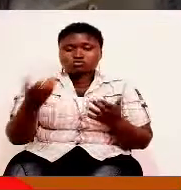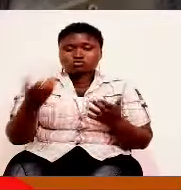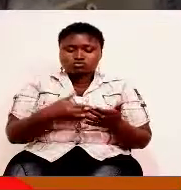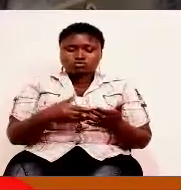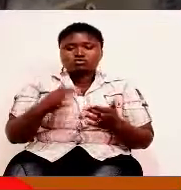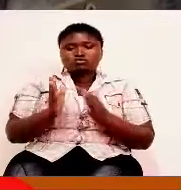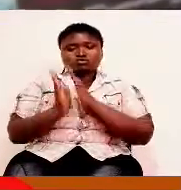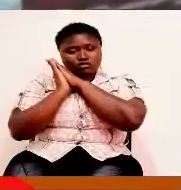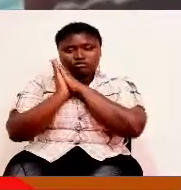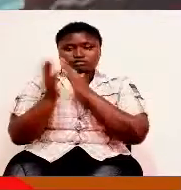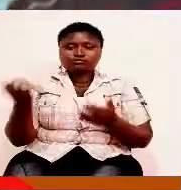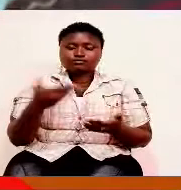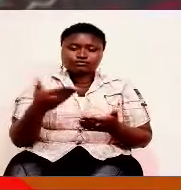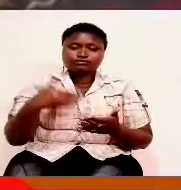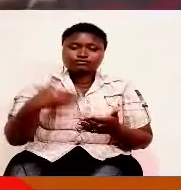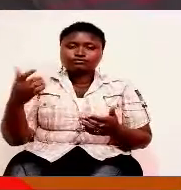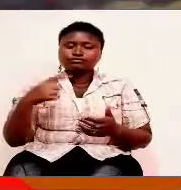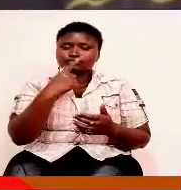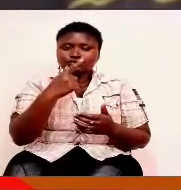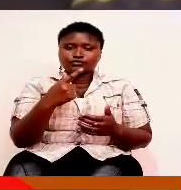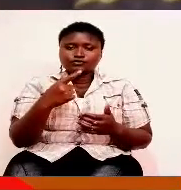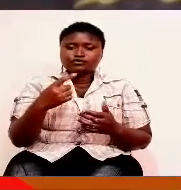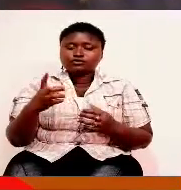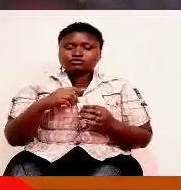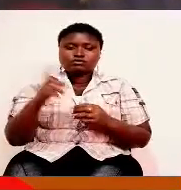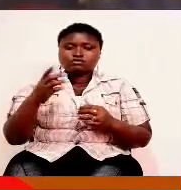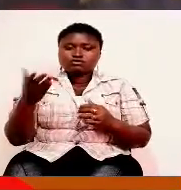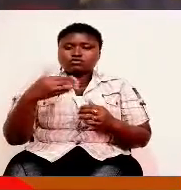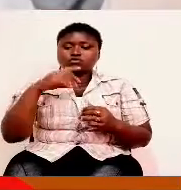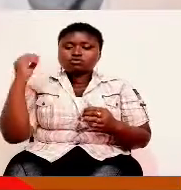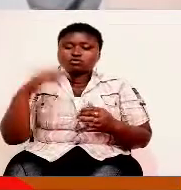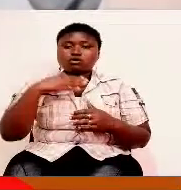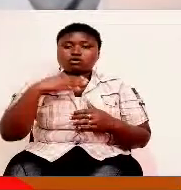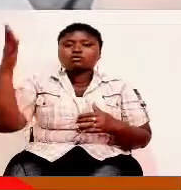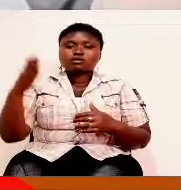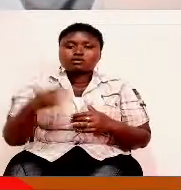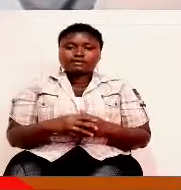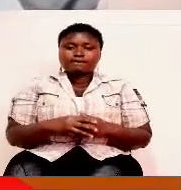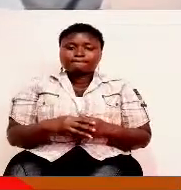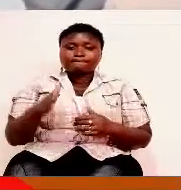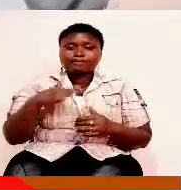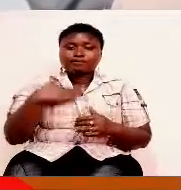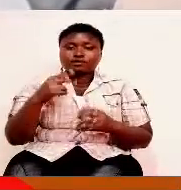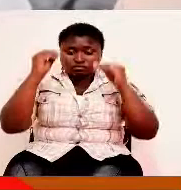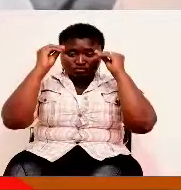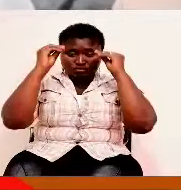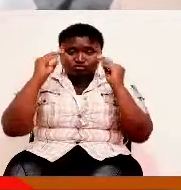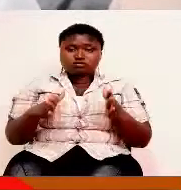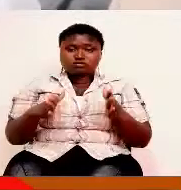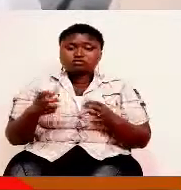kuona no kuri na ciana cithiaga na nja kwamukira githomo. Arimu akwa ni mekuruta wira arimu ndina